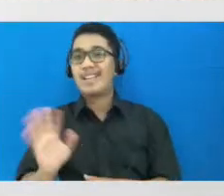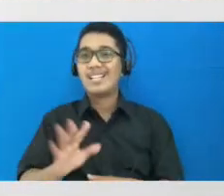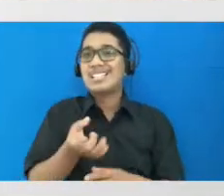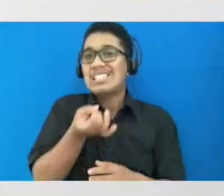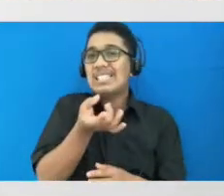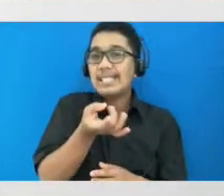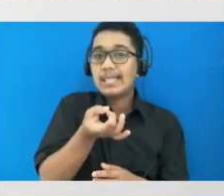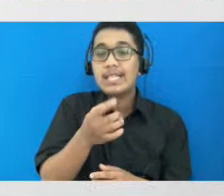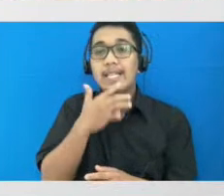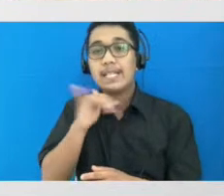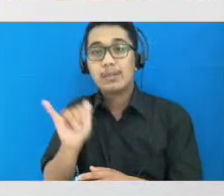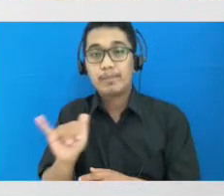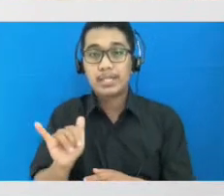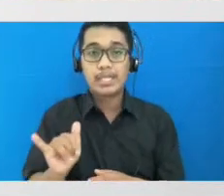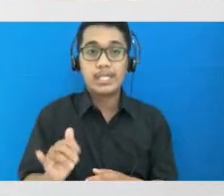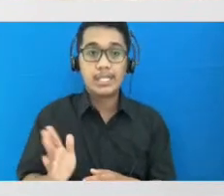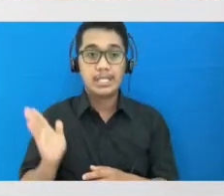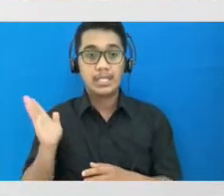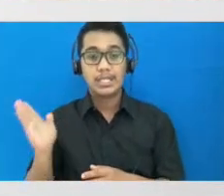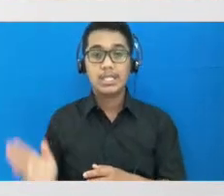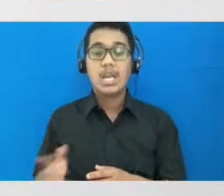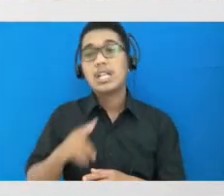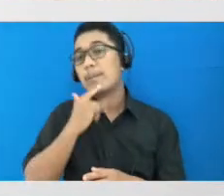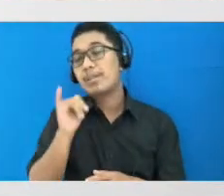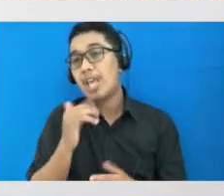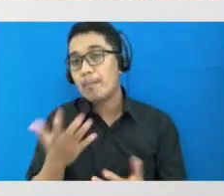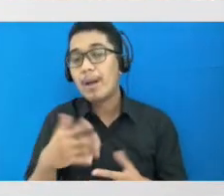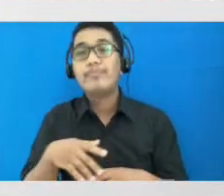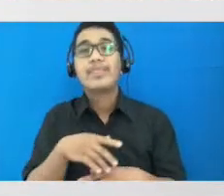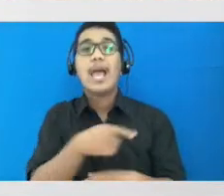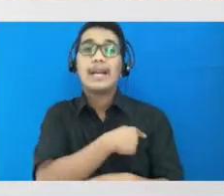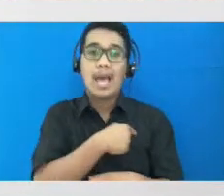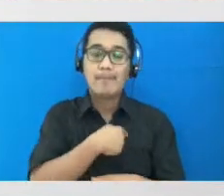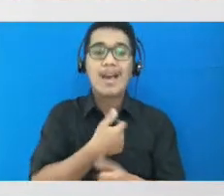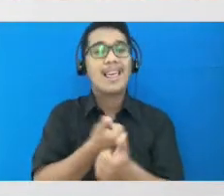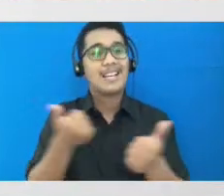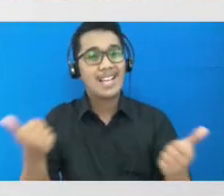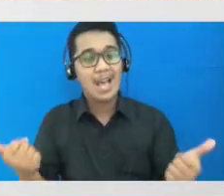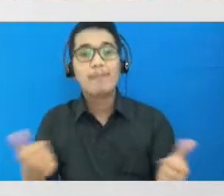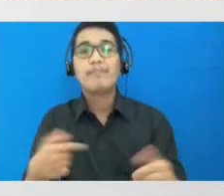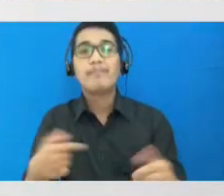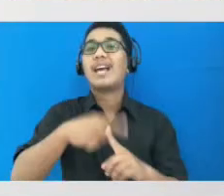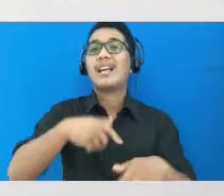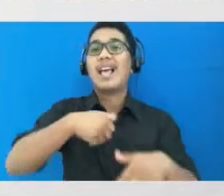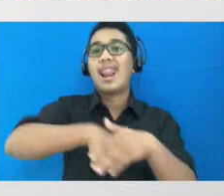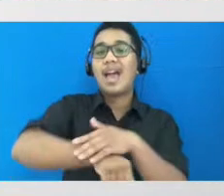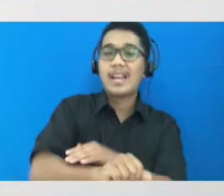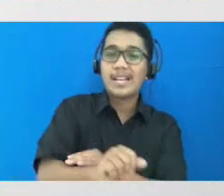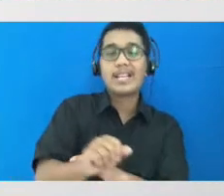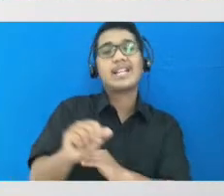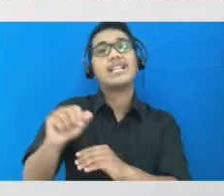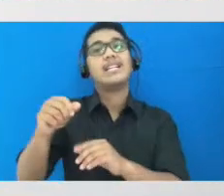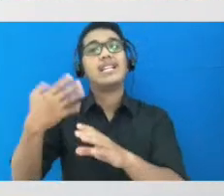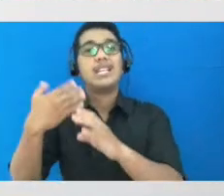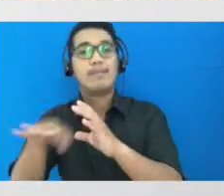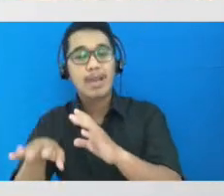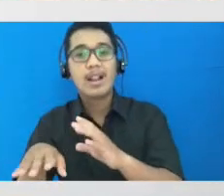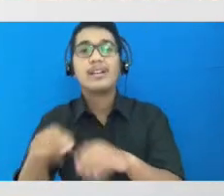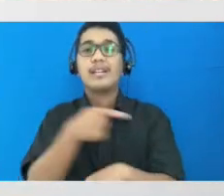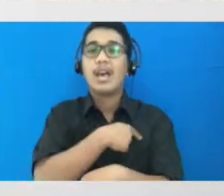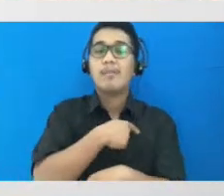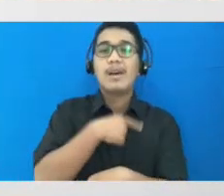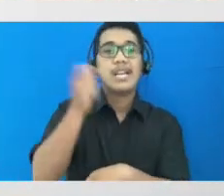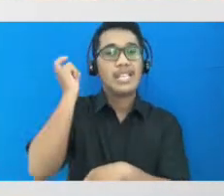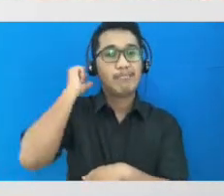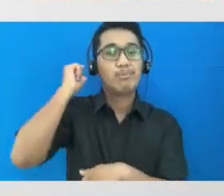seperti yang kita lihat ini, hanya nama lengkap, tanggal lahir, email, nomor handphone, nama ibu kandung,